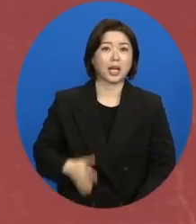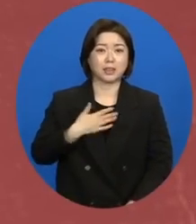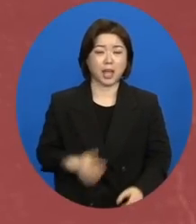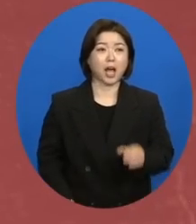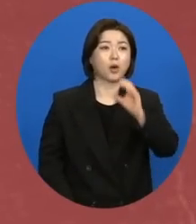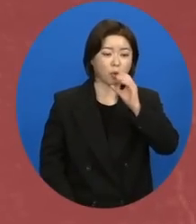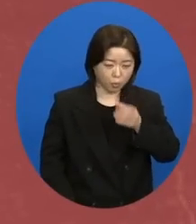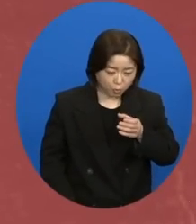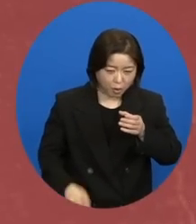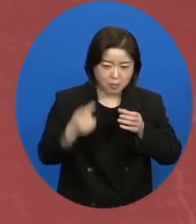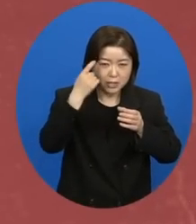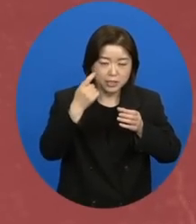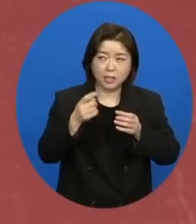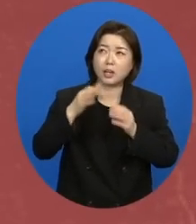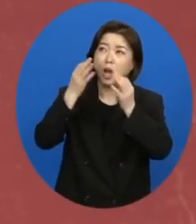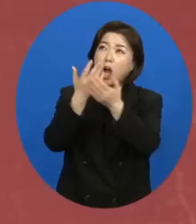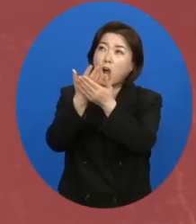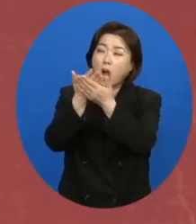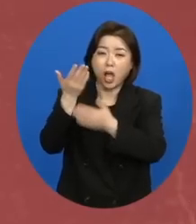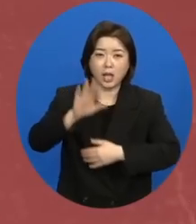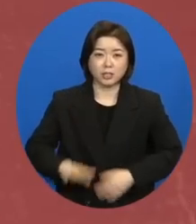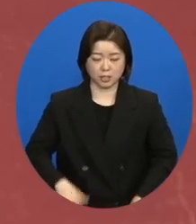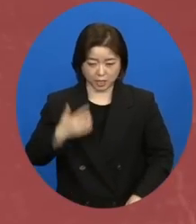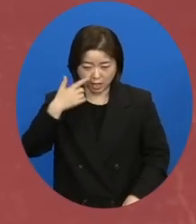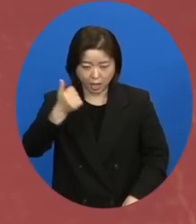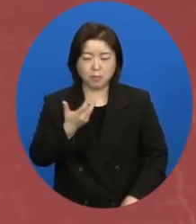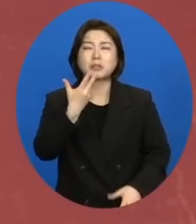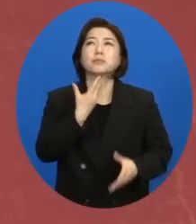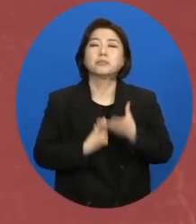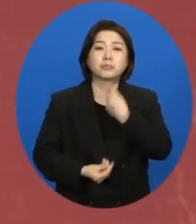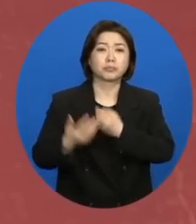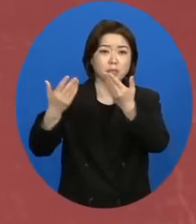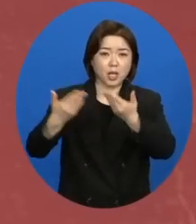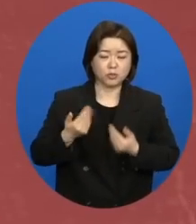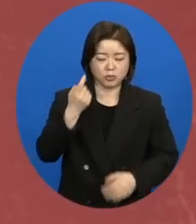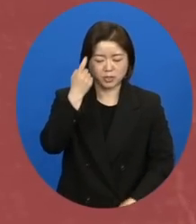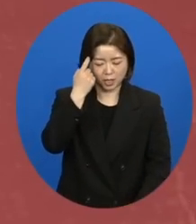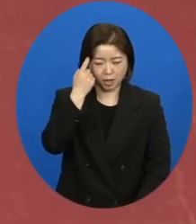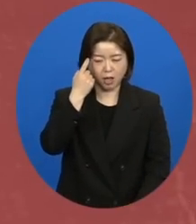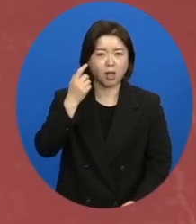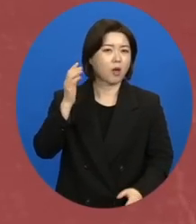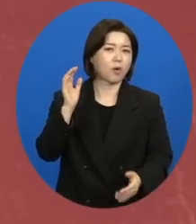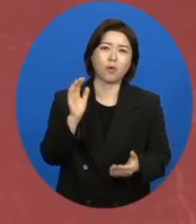먹었다 뱉을 생각으로 구했는데 우리 아버지는 삼킬 수 있게 해주시는 걸 생각하면 야